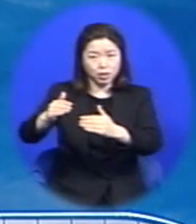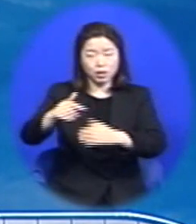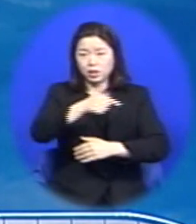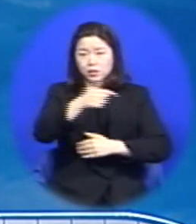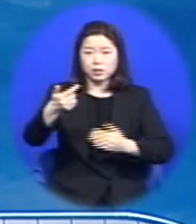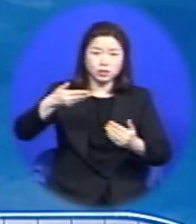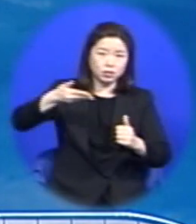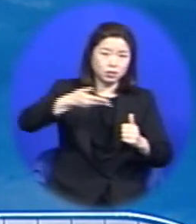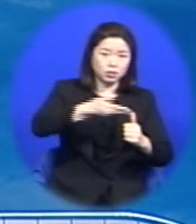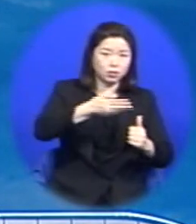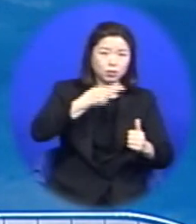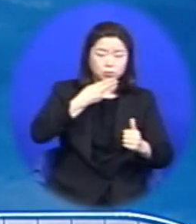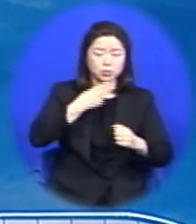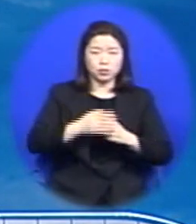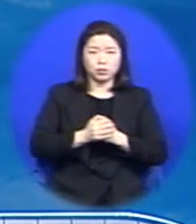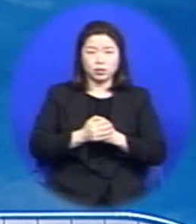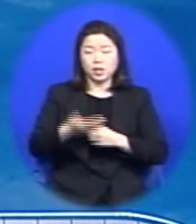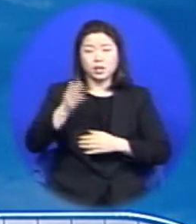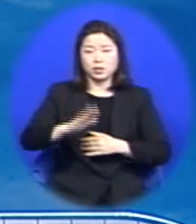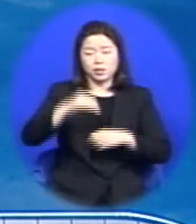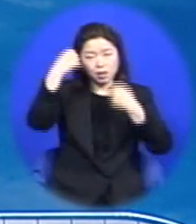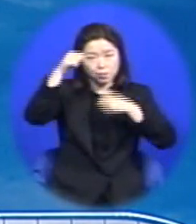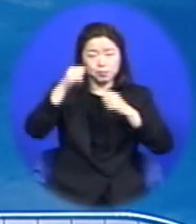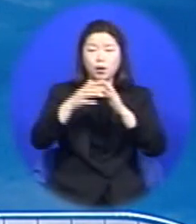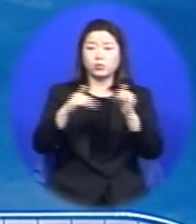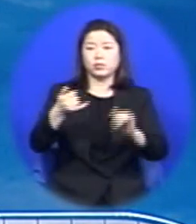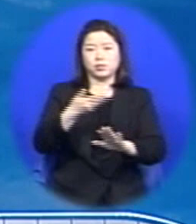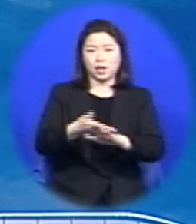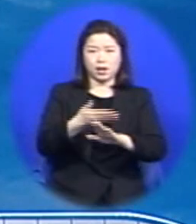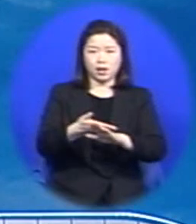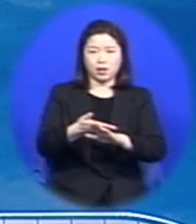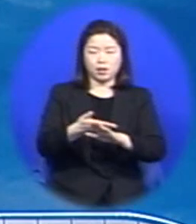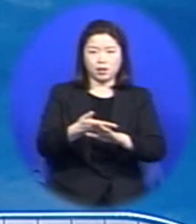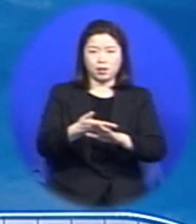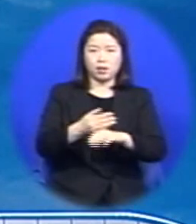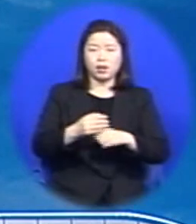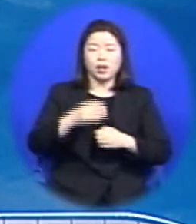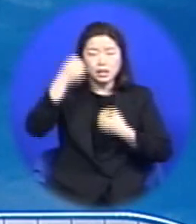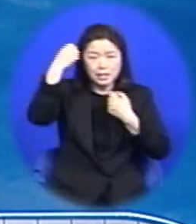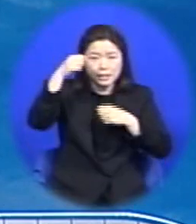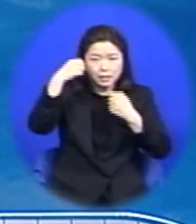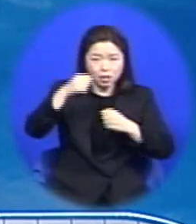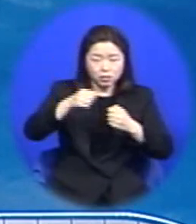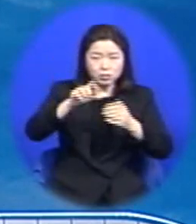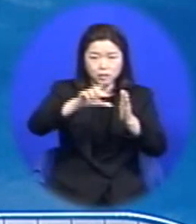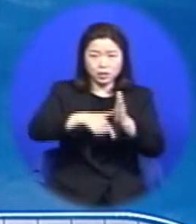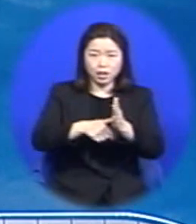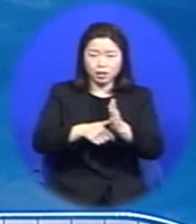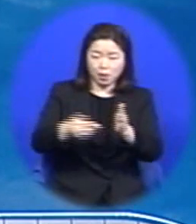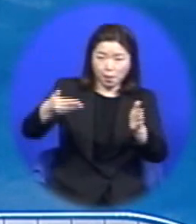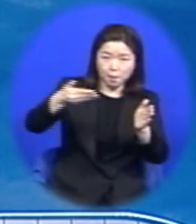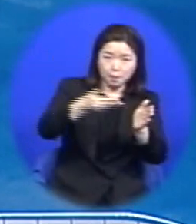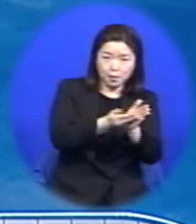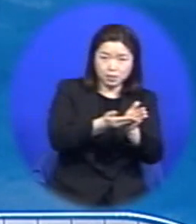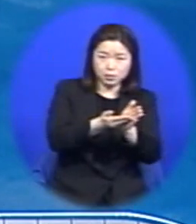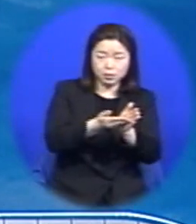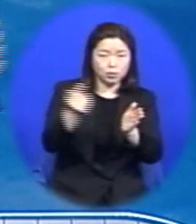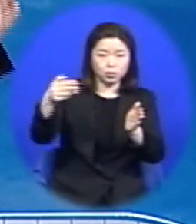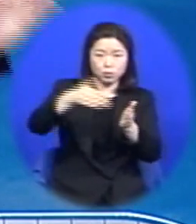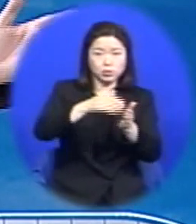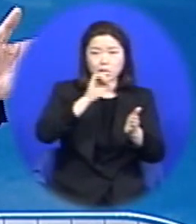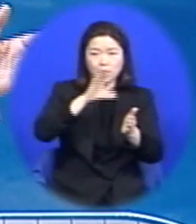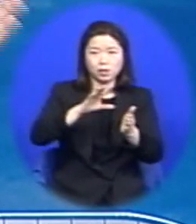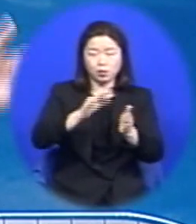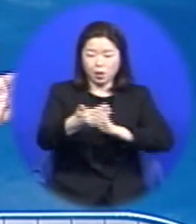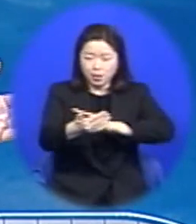없습니다. 근데 배우는 달라요. 배우는 연극 시간에 맞추어 도착해도 안 돼요.